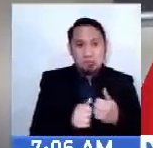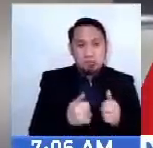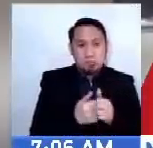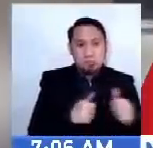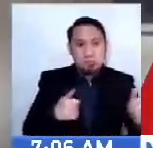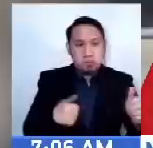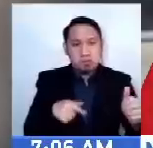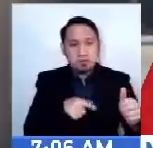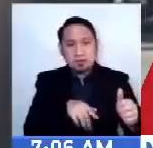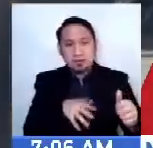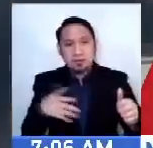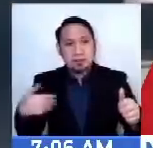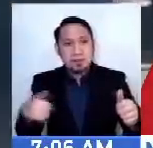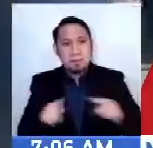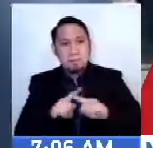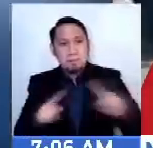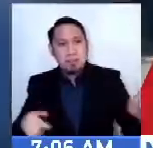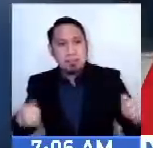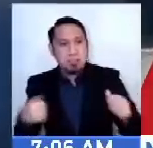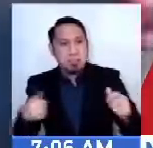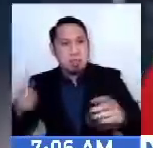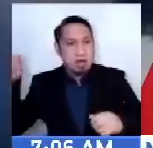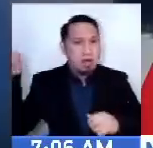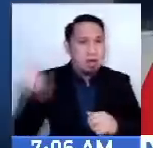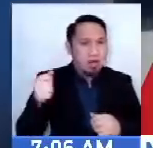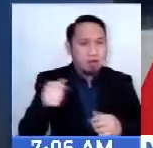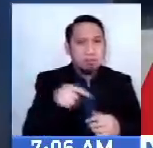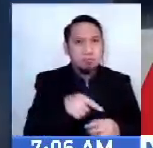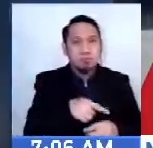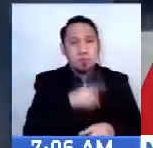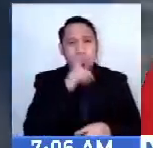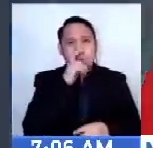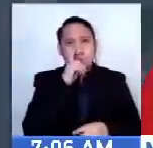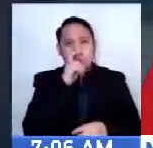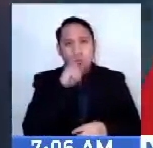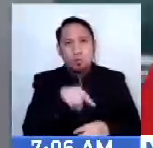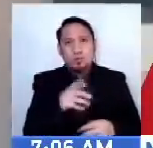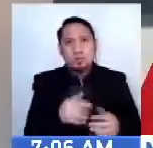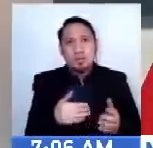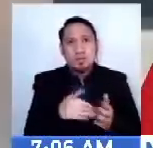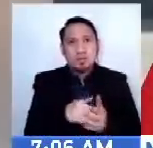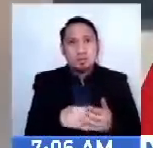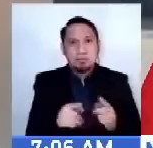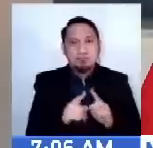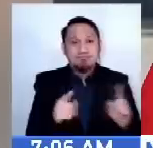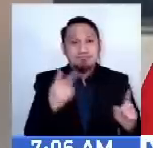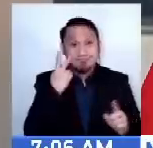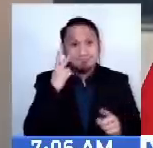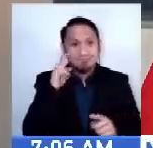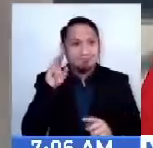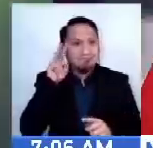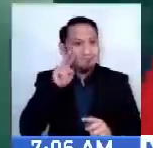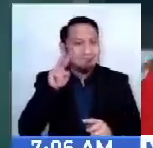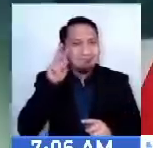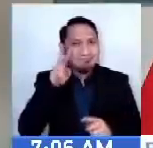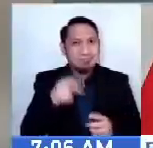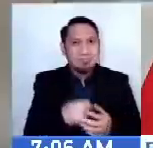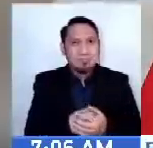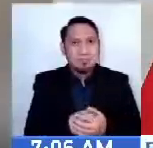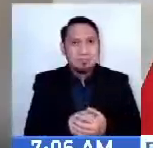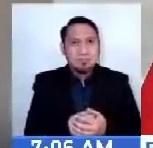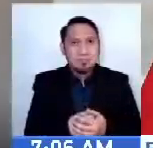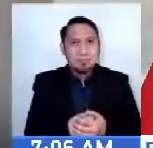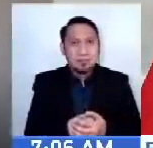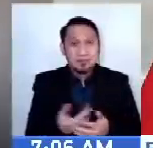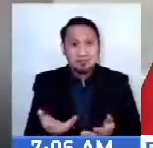sumugod. Umambang papaluin niya ng baseball bat ang matanda, saka lumayo ulit. Ang matanda naman, akmang babaklasin ang plaka